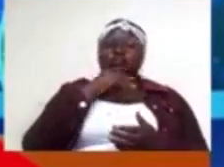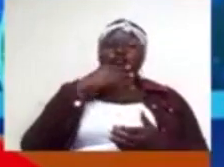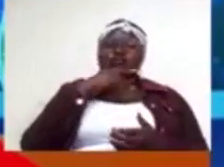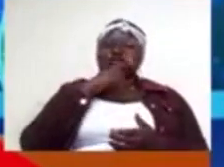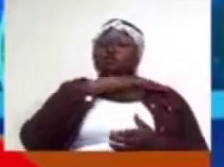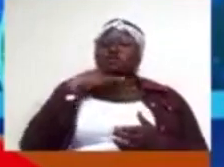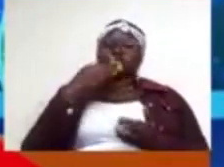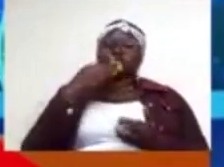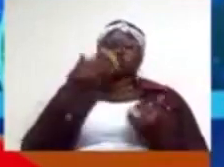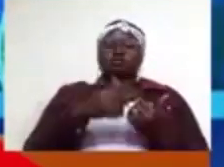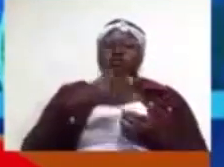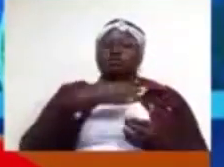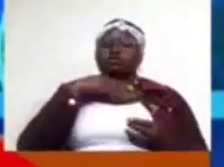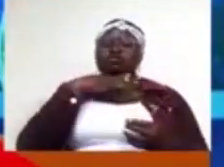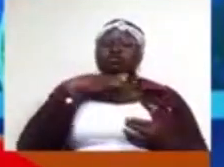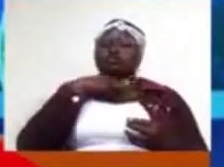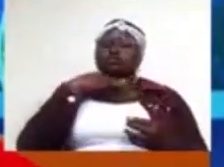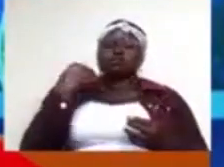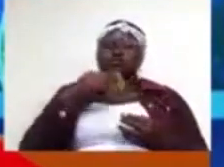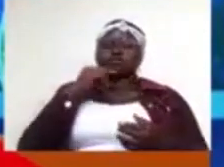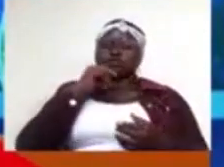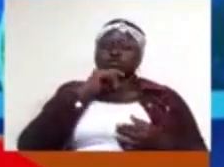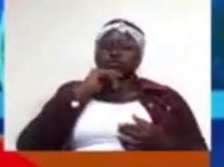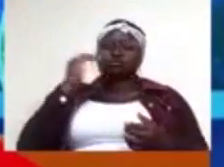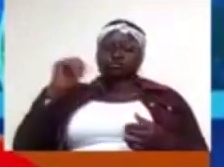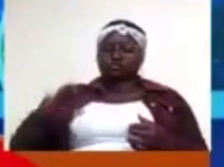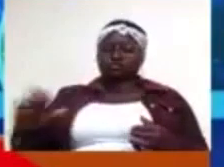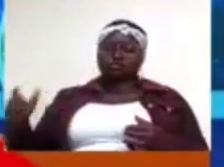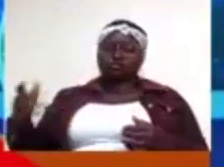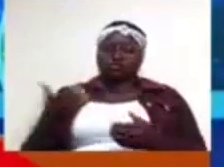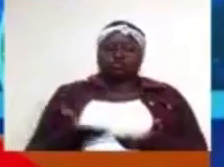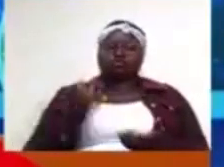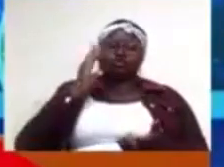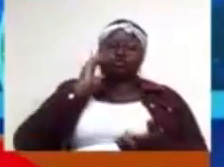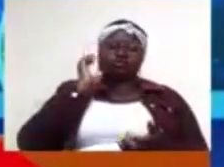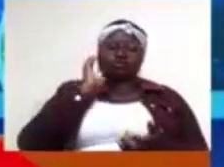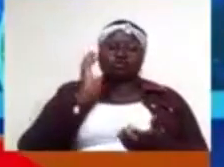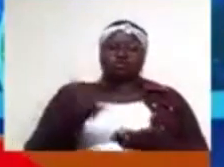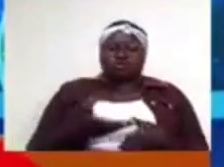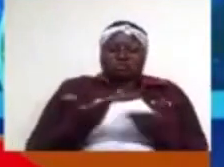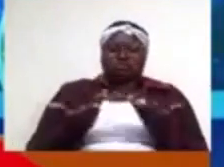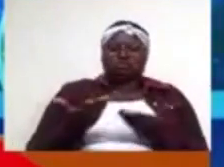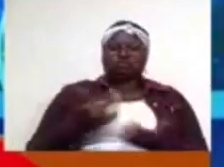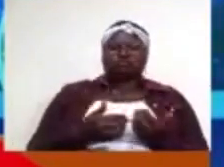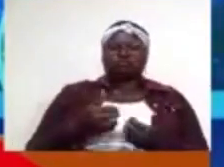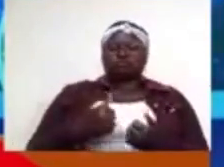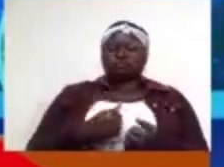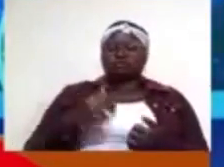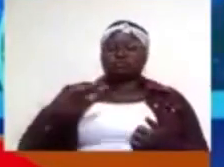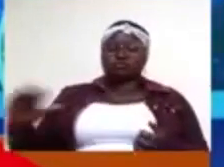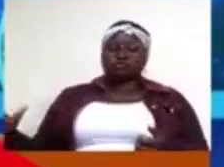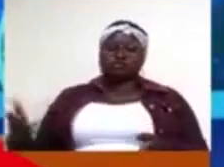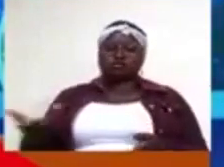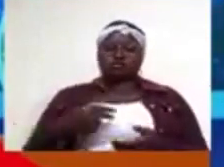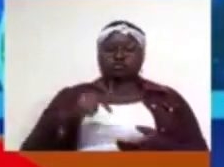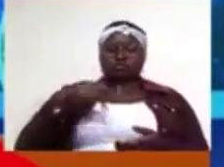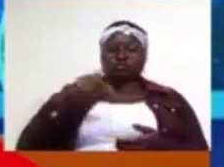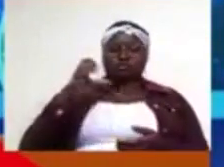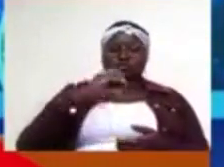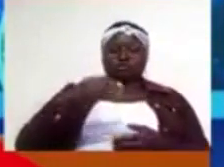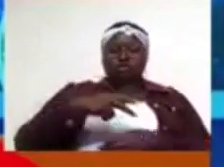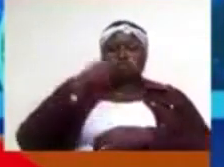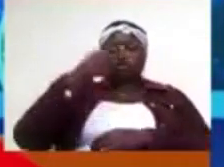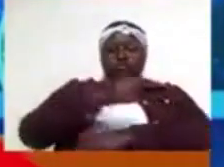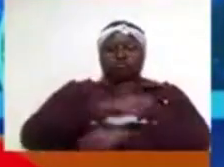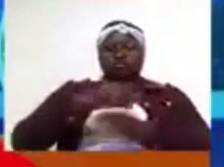niye uraga na uraga siyana siyake na uraga mutumia. Mm-hmm. Onakana ligio kona mwana nuwa primary ka nuwa secondary ka nuwa